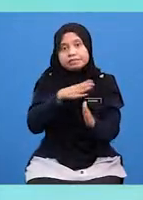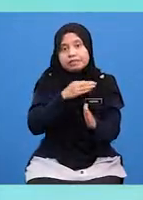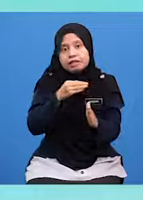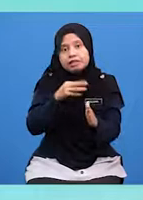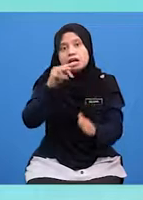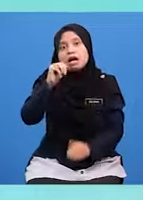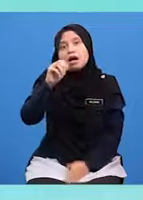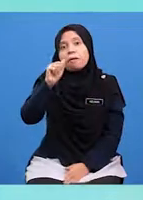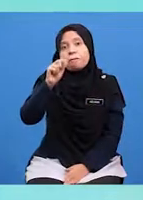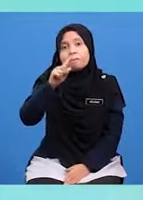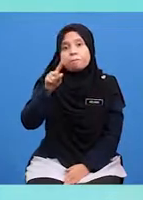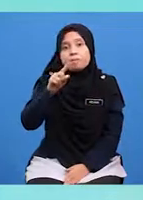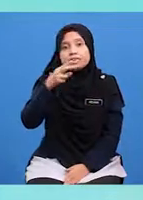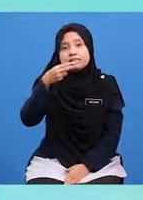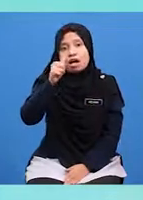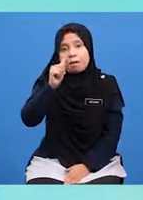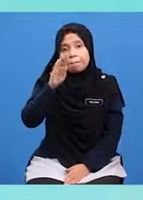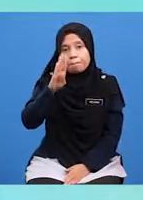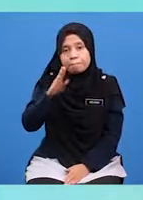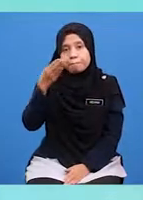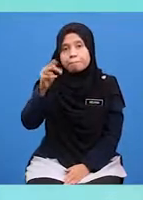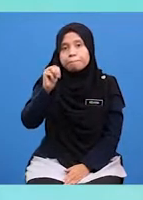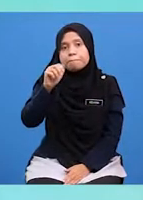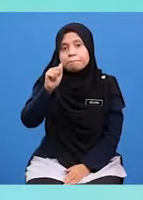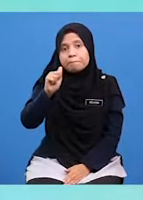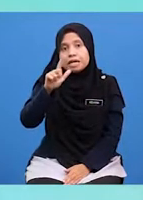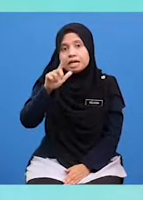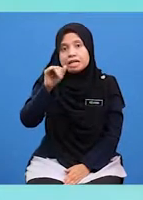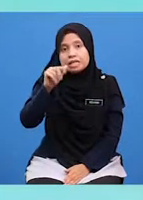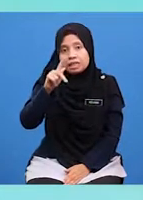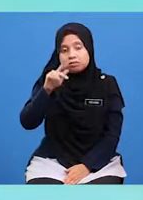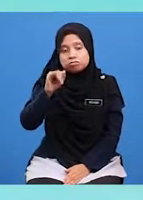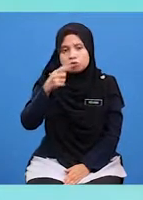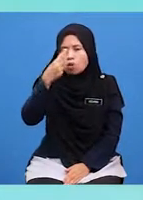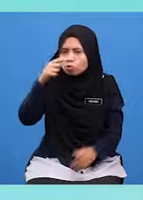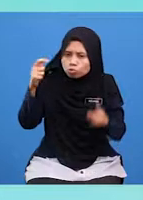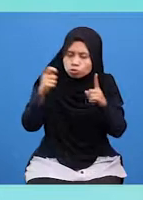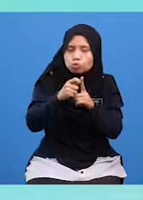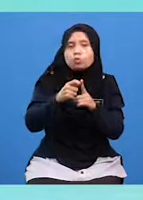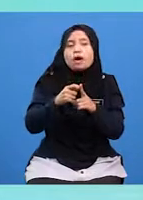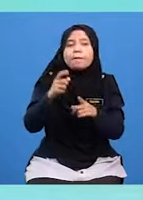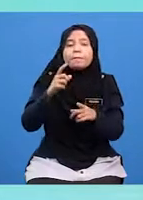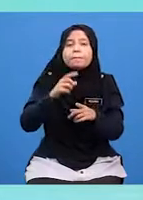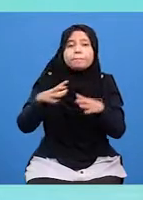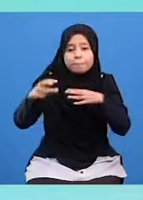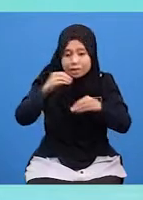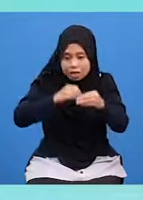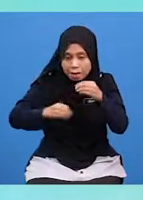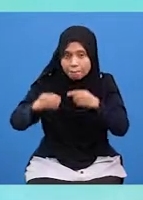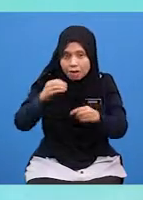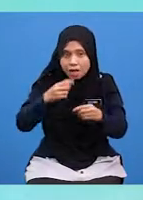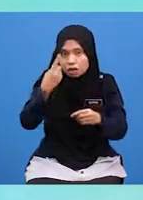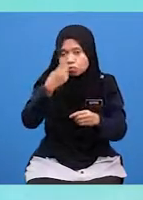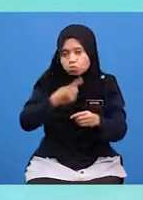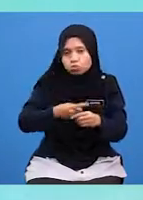dan mazhab Maliki. Antara matlamat pengembaraannya adalah untuk